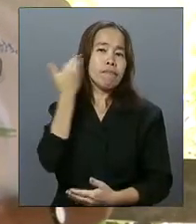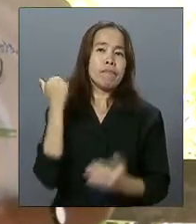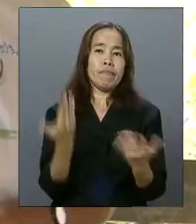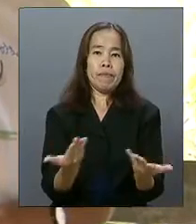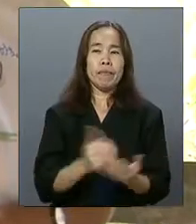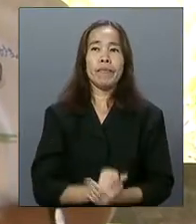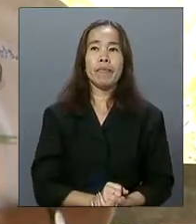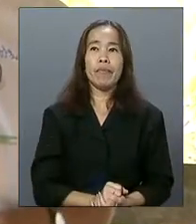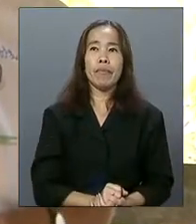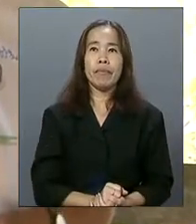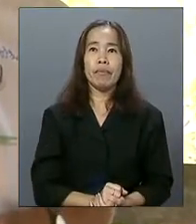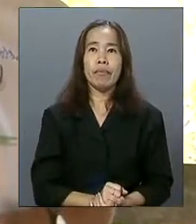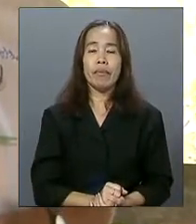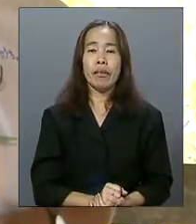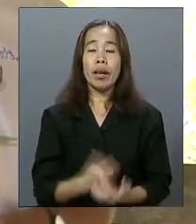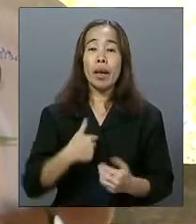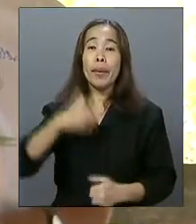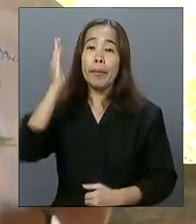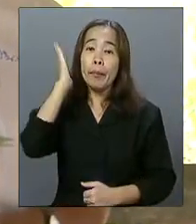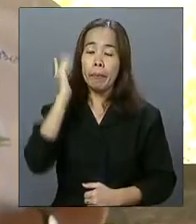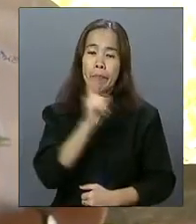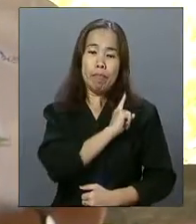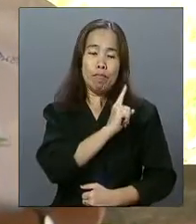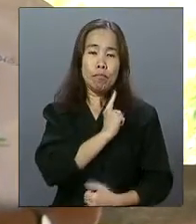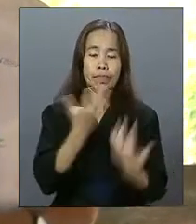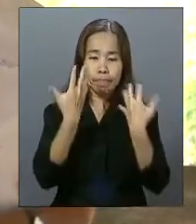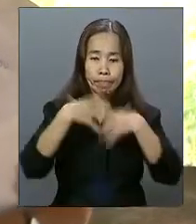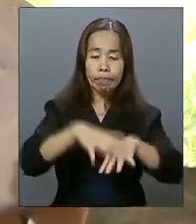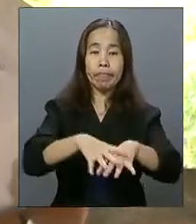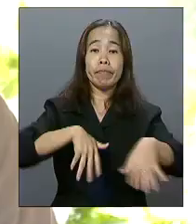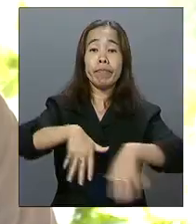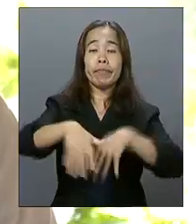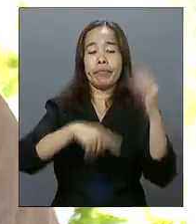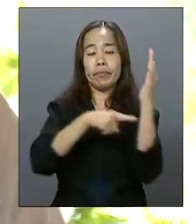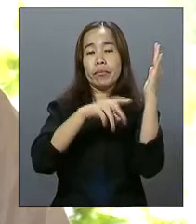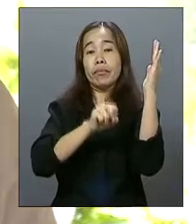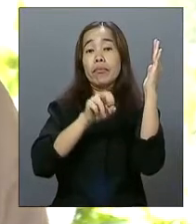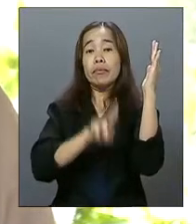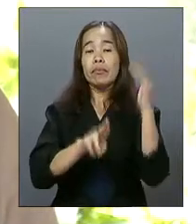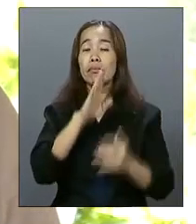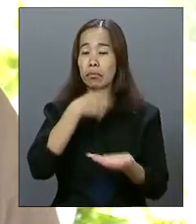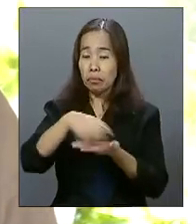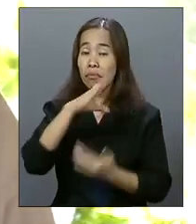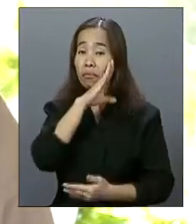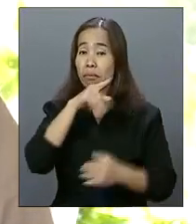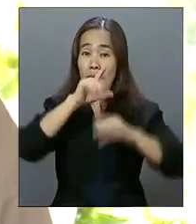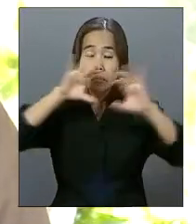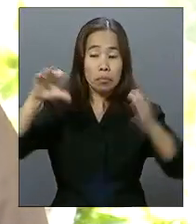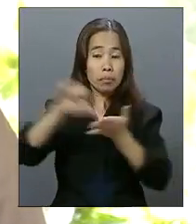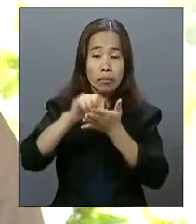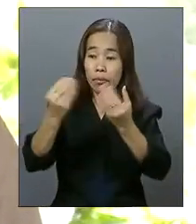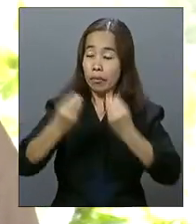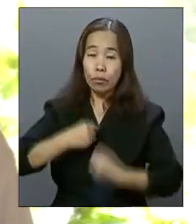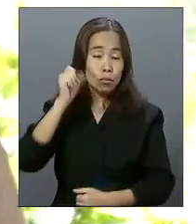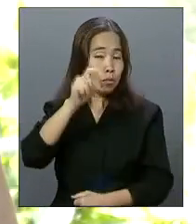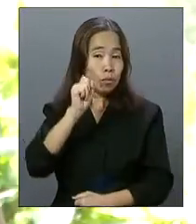ด้านนายทวีศักดิ์สุขรัตน์ผู้ประสานงานประชาคมสุราษฎร์ธานีระบุว่าหากภาครัฐไม่เร่งแก้ไขปัญหาการบุกรุก